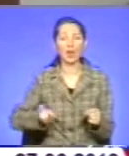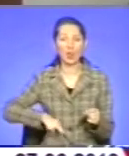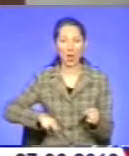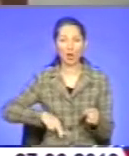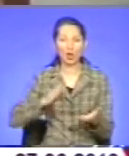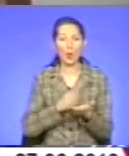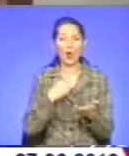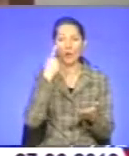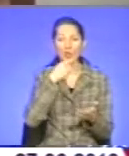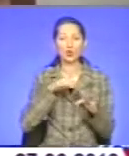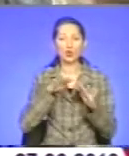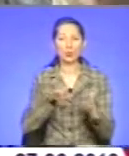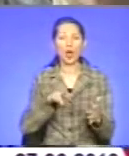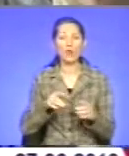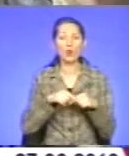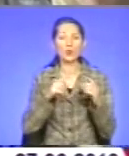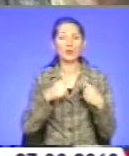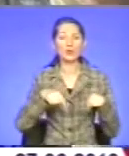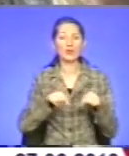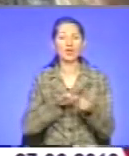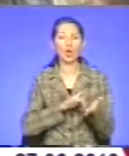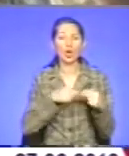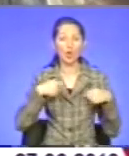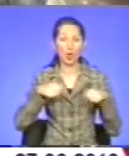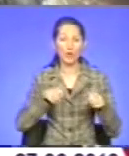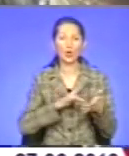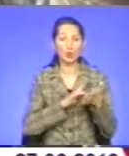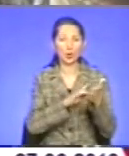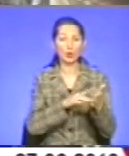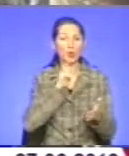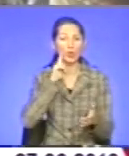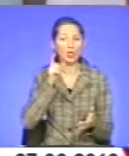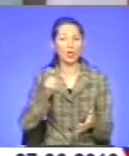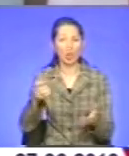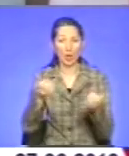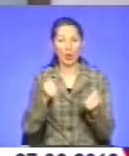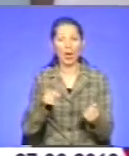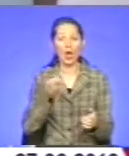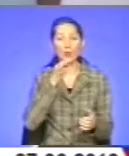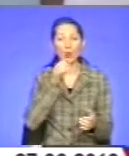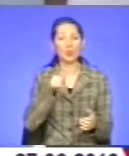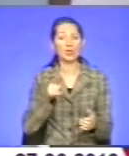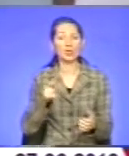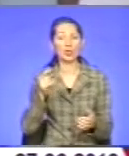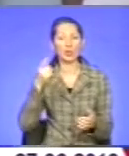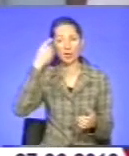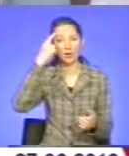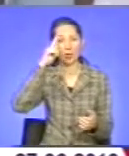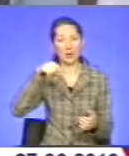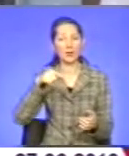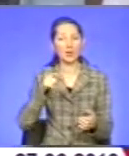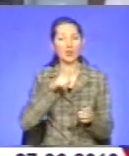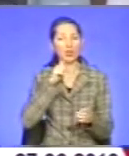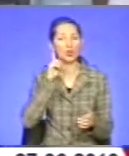сфері торгівлі, туризму. Молодих людей бере, бо подобається їх креативність, новий підхід у роботі, а досвід, каже,